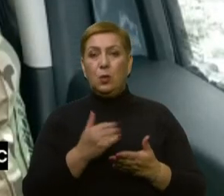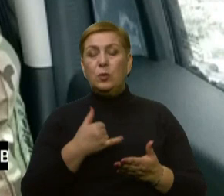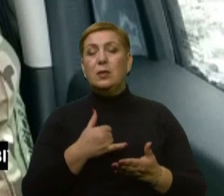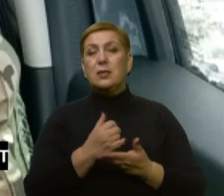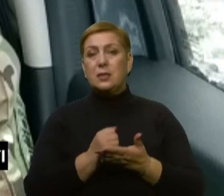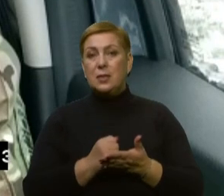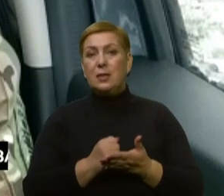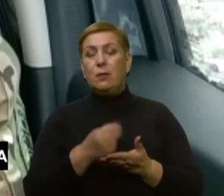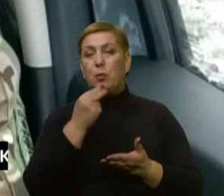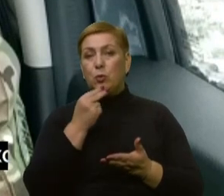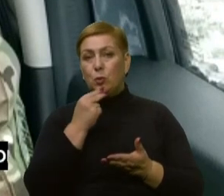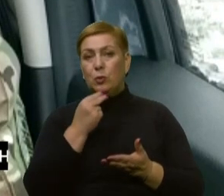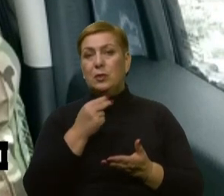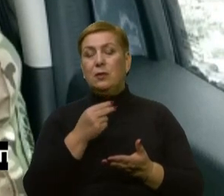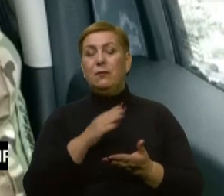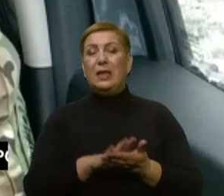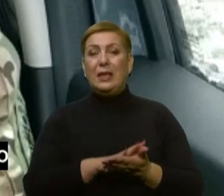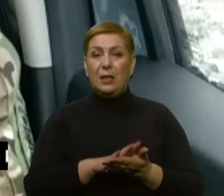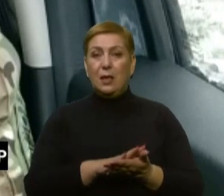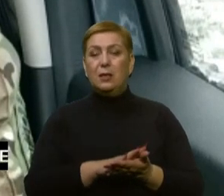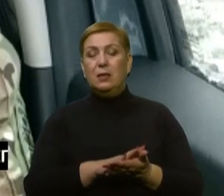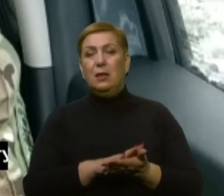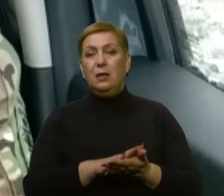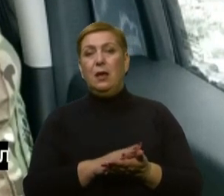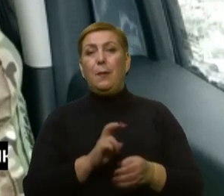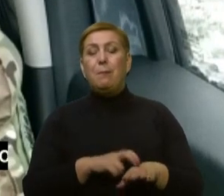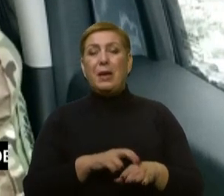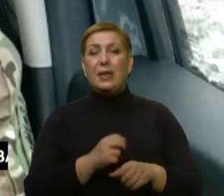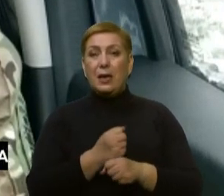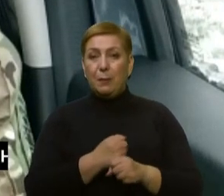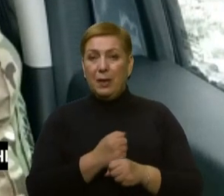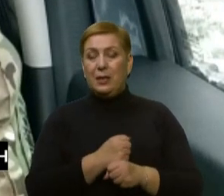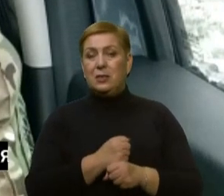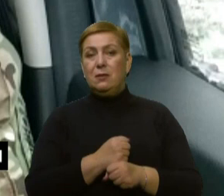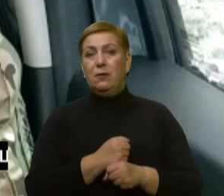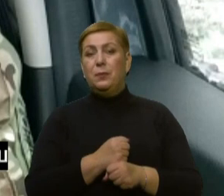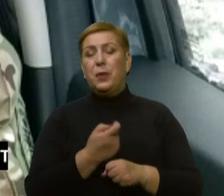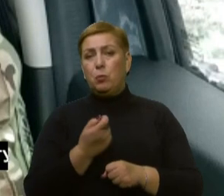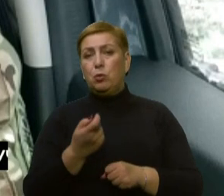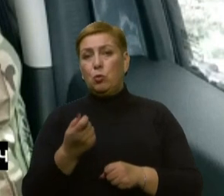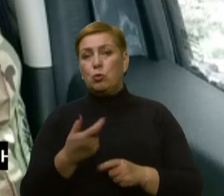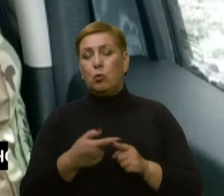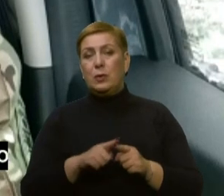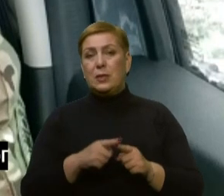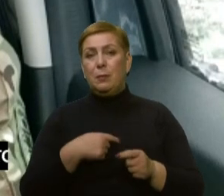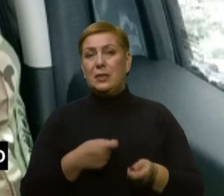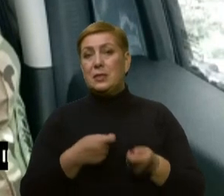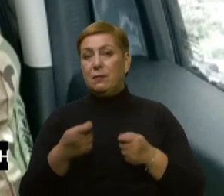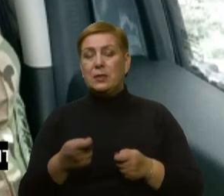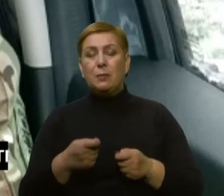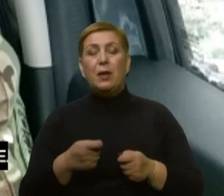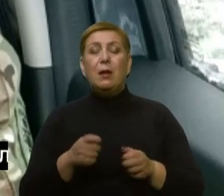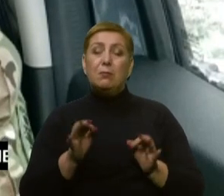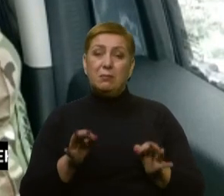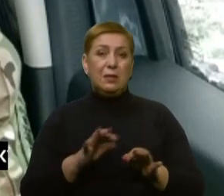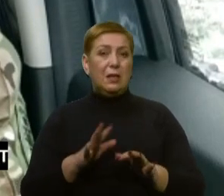продуктів харчування, резерви гігієни, резерви медикаментів є. Потрошку ми зараз це завозимо, не так кількісно, як